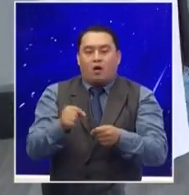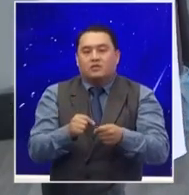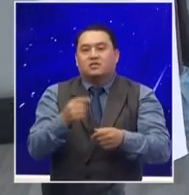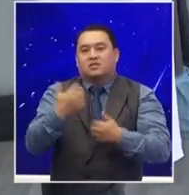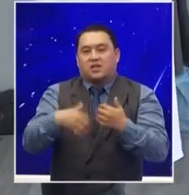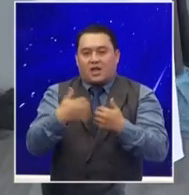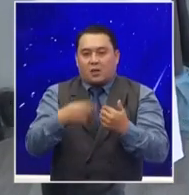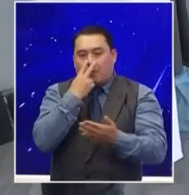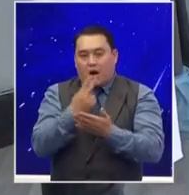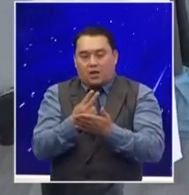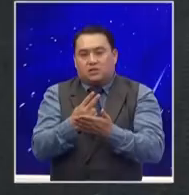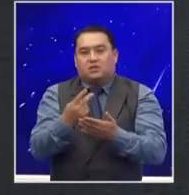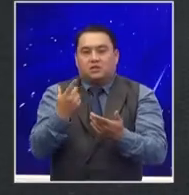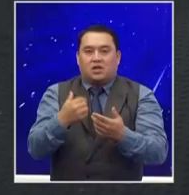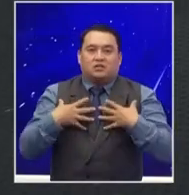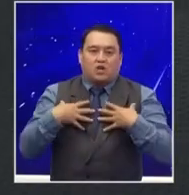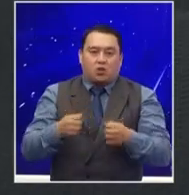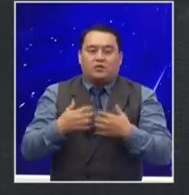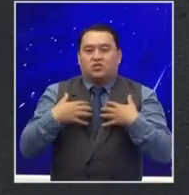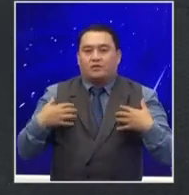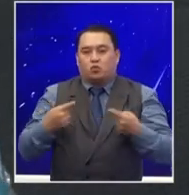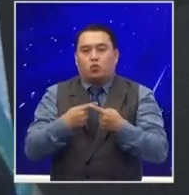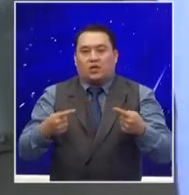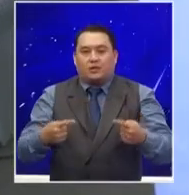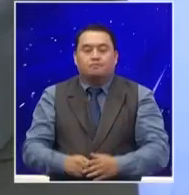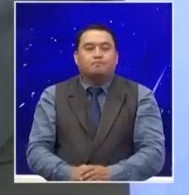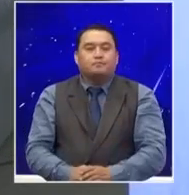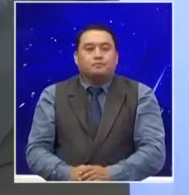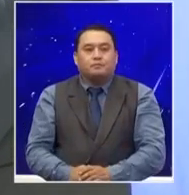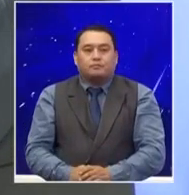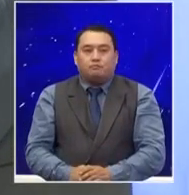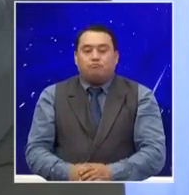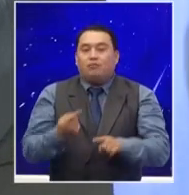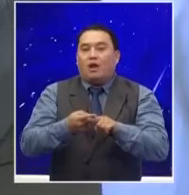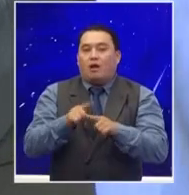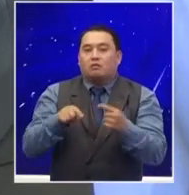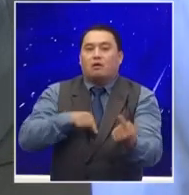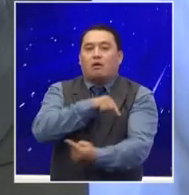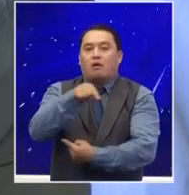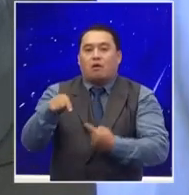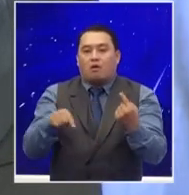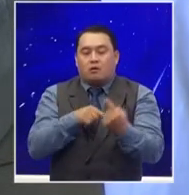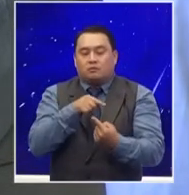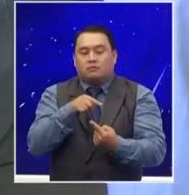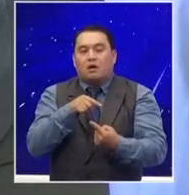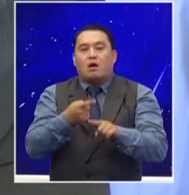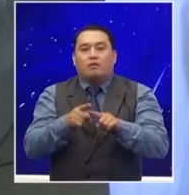средний показатель, а также состояние здоровья скота и другие данные. Был карусель,